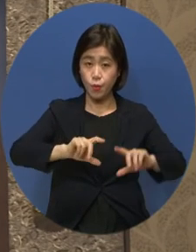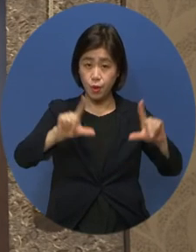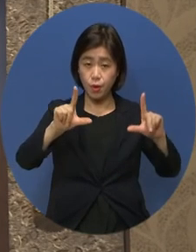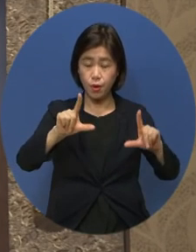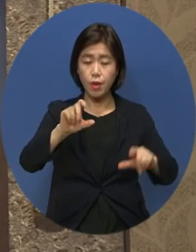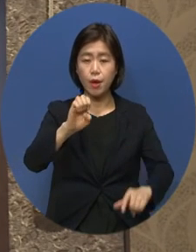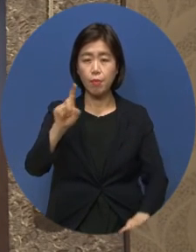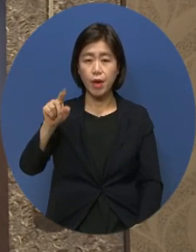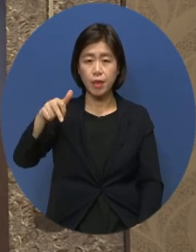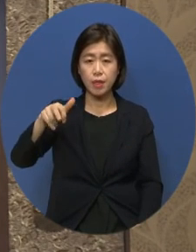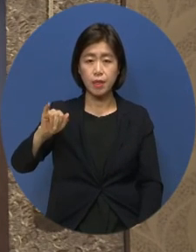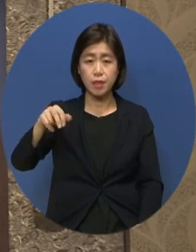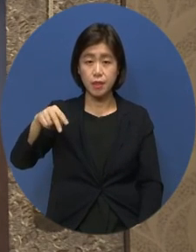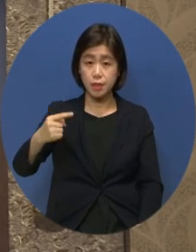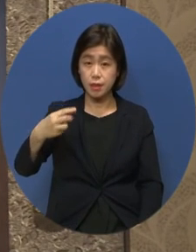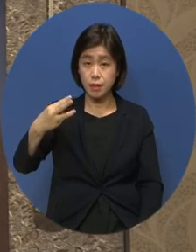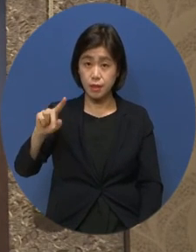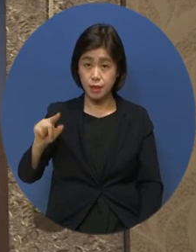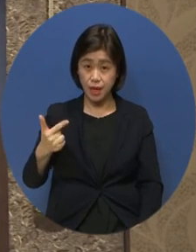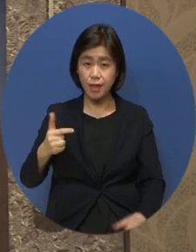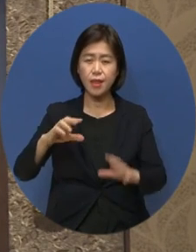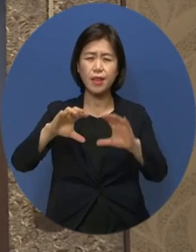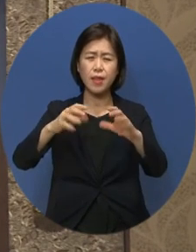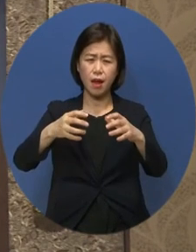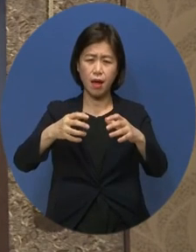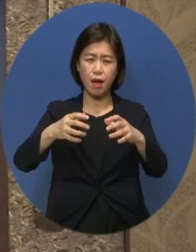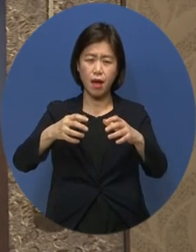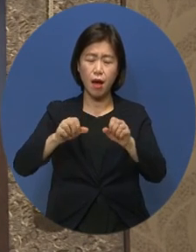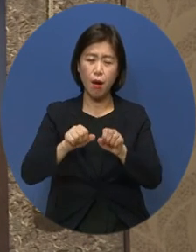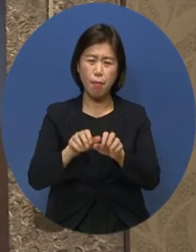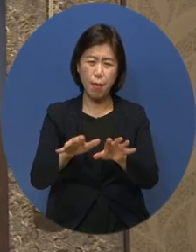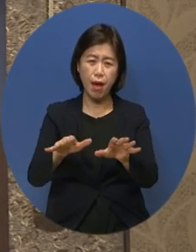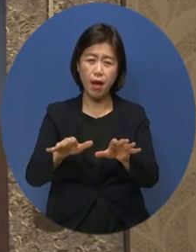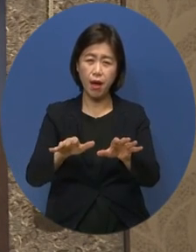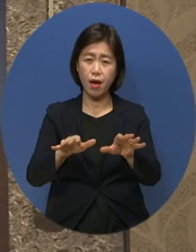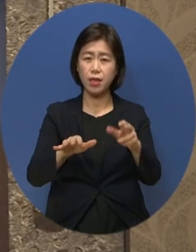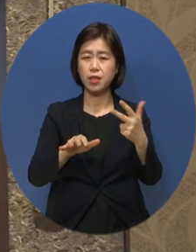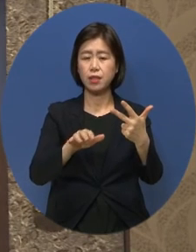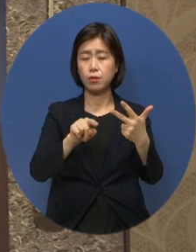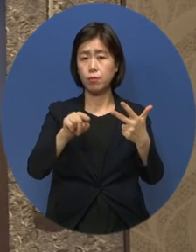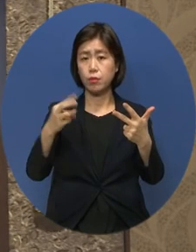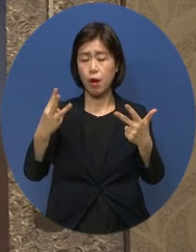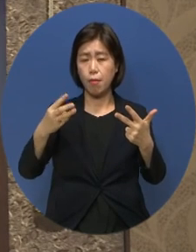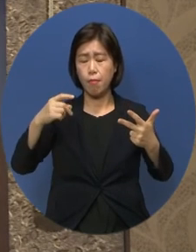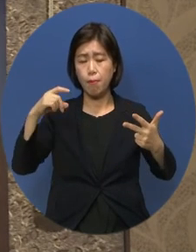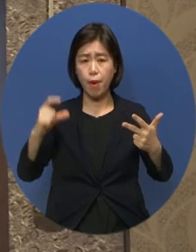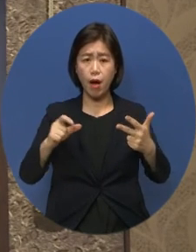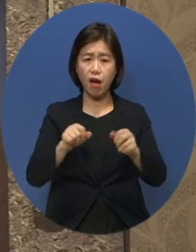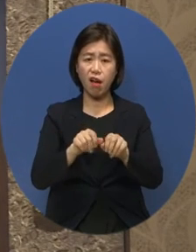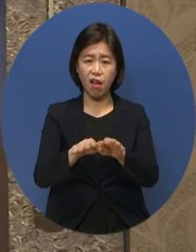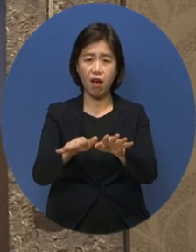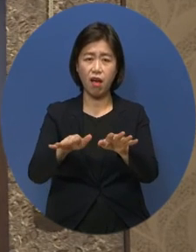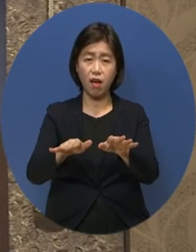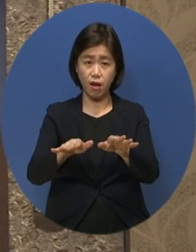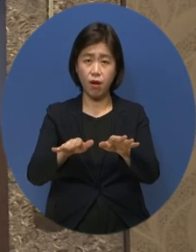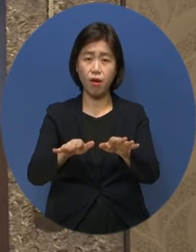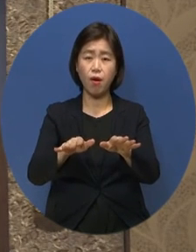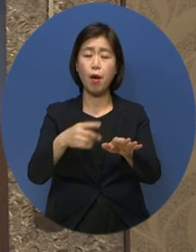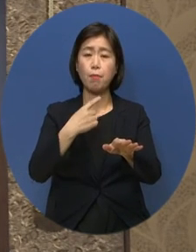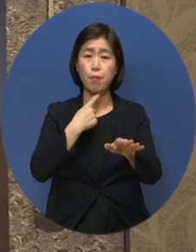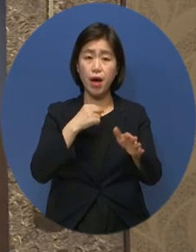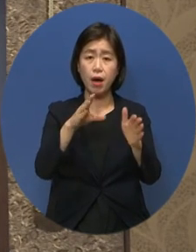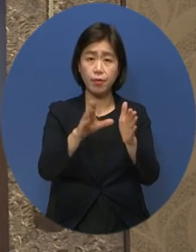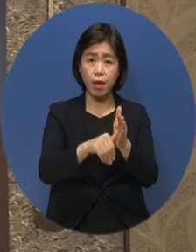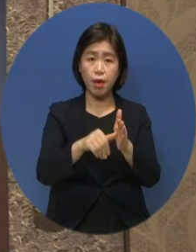진도 7.3 의 강진의 발생을 해서 갑자기 에 선발대로 파키스탄의